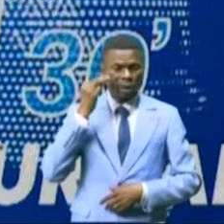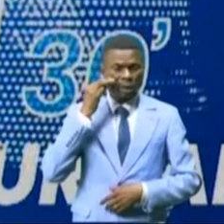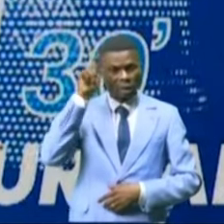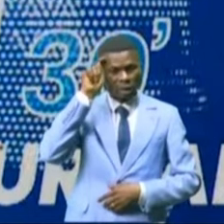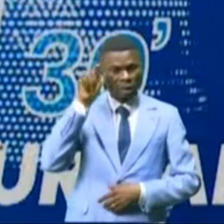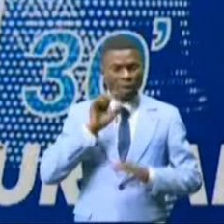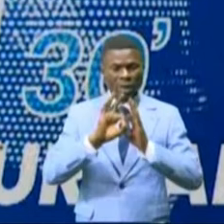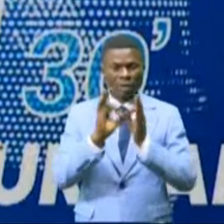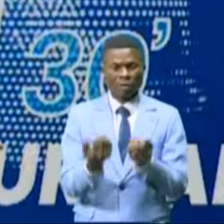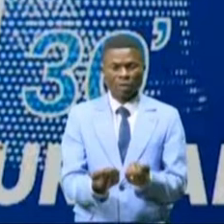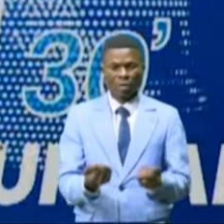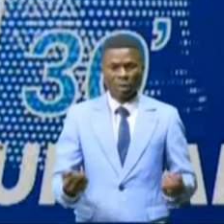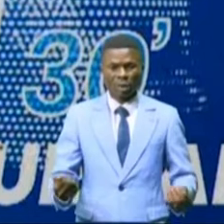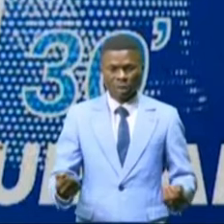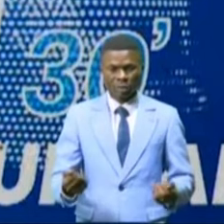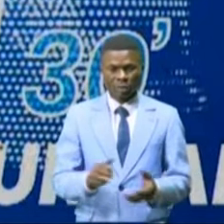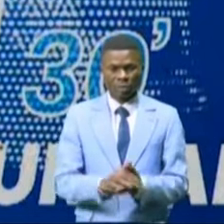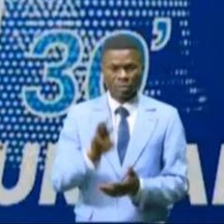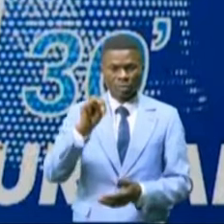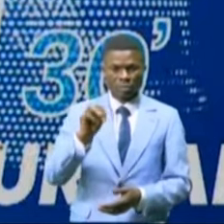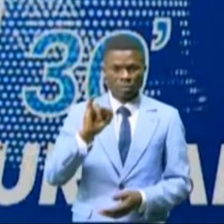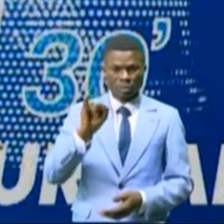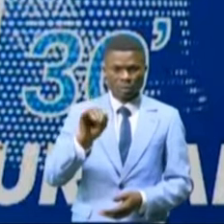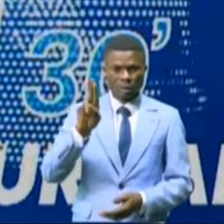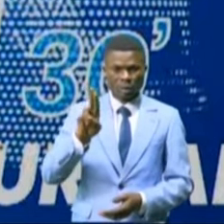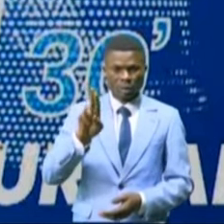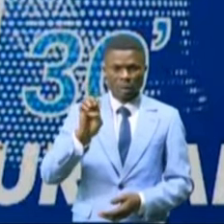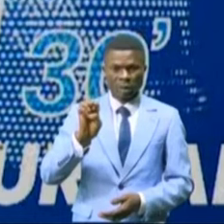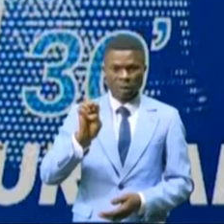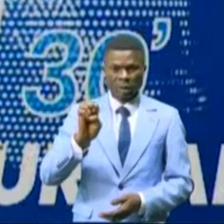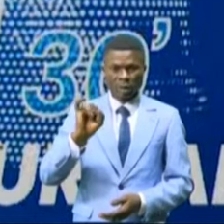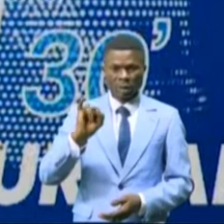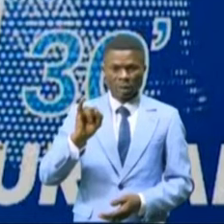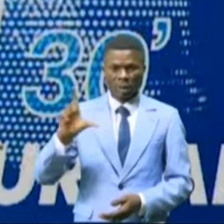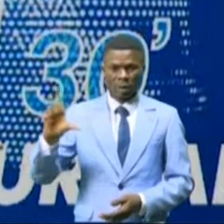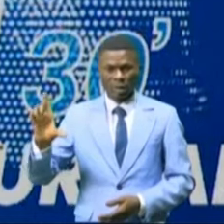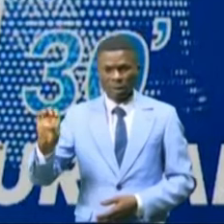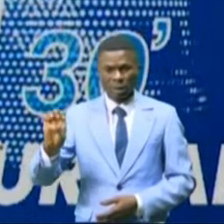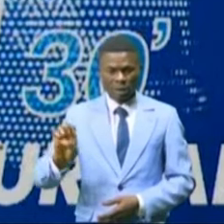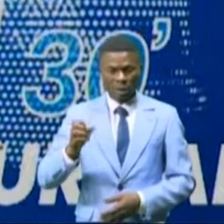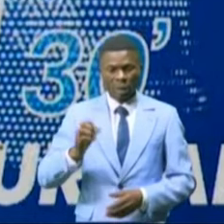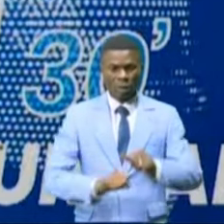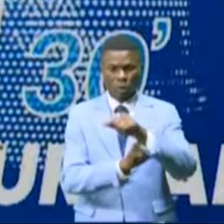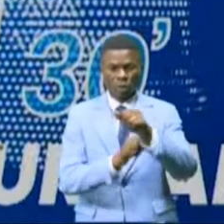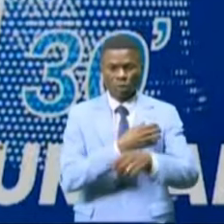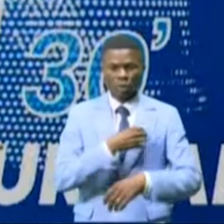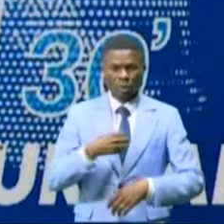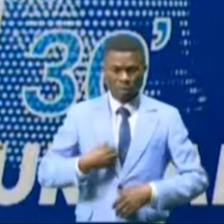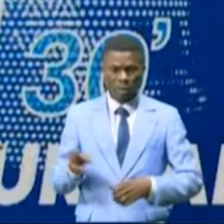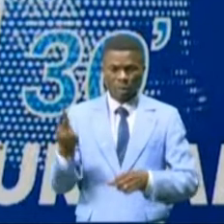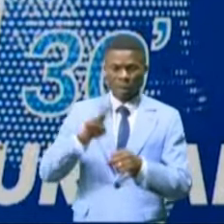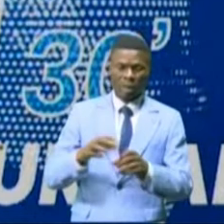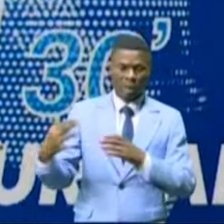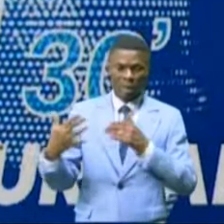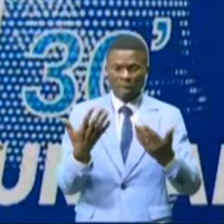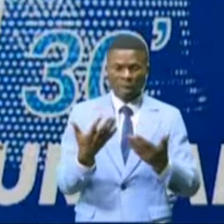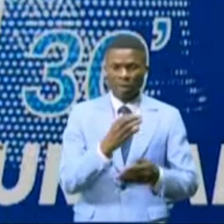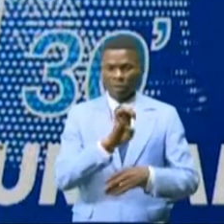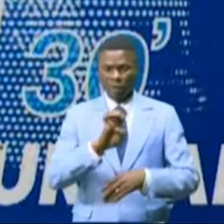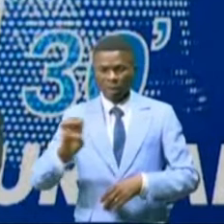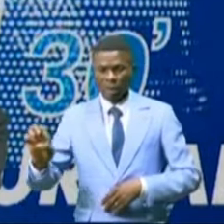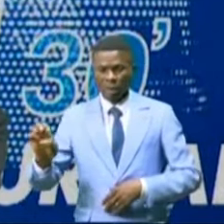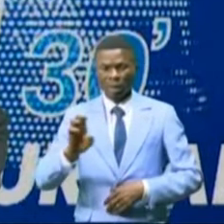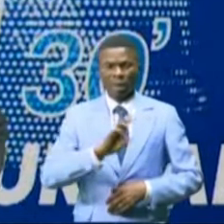genre famille et enfants, Mireille Massangou-Bibimloko, pour soutenir les femmes victimes de la guerre d'agression